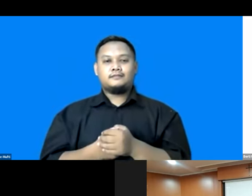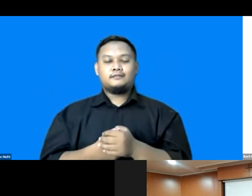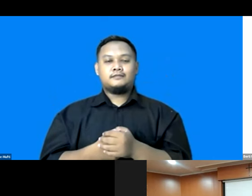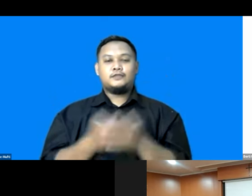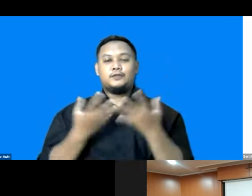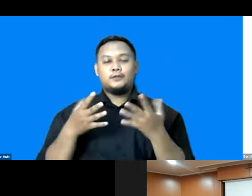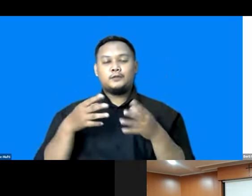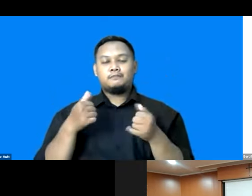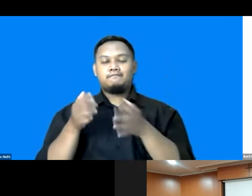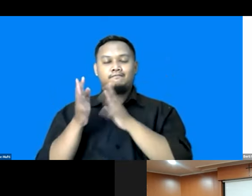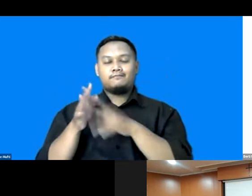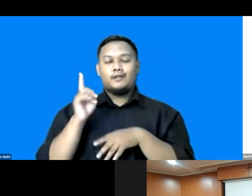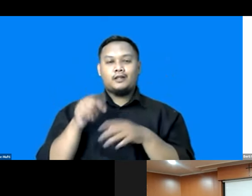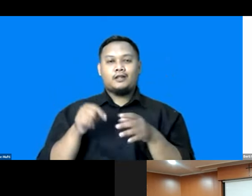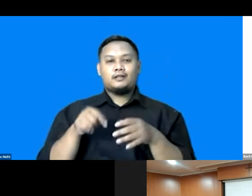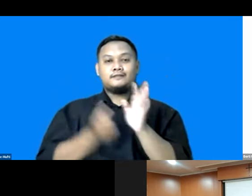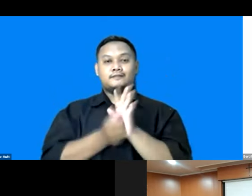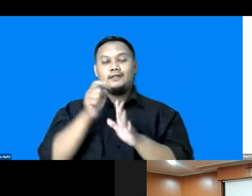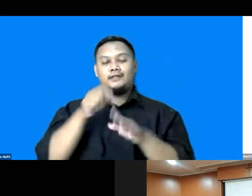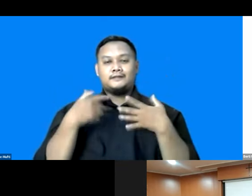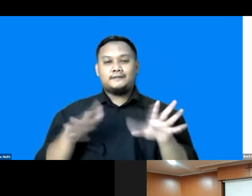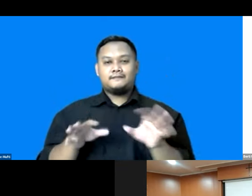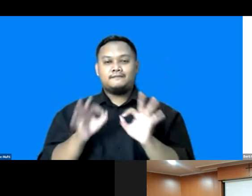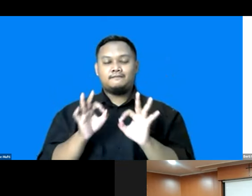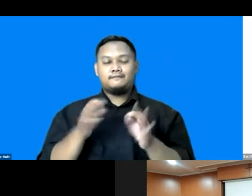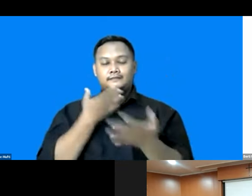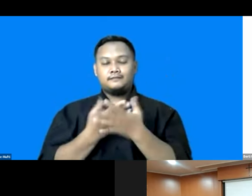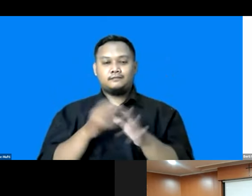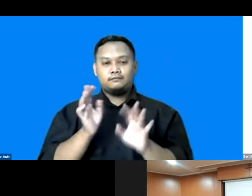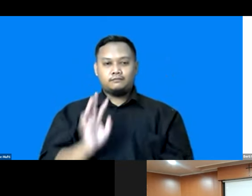bisa ngobrol-ngobrol lagi setelah acara selesai. Ya, terima kasih, mari.